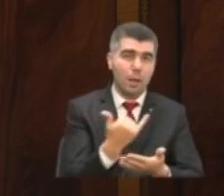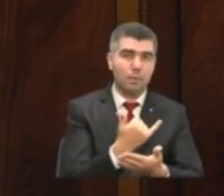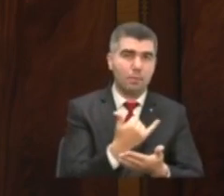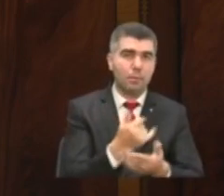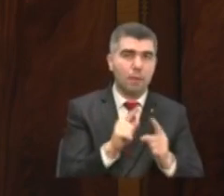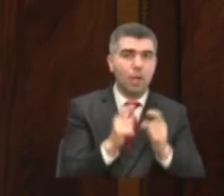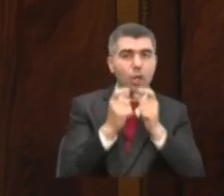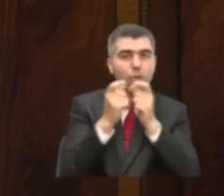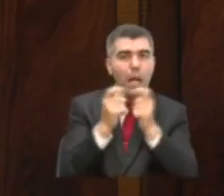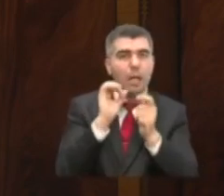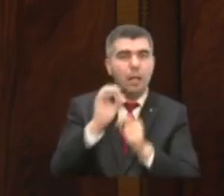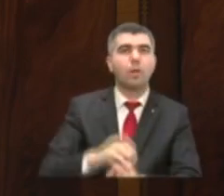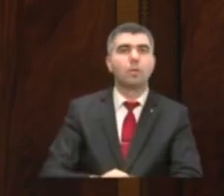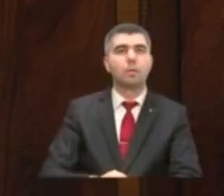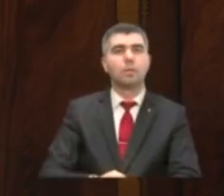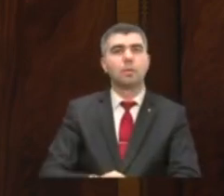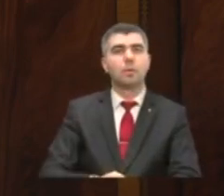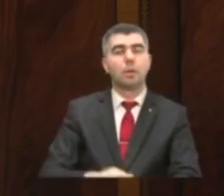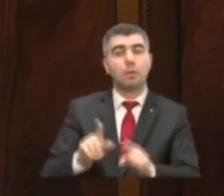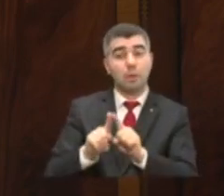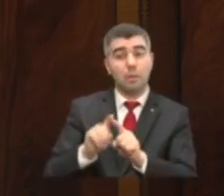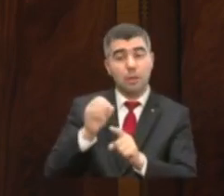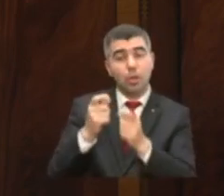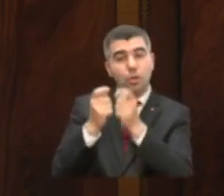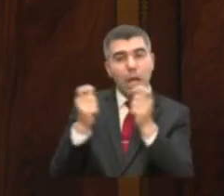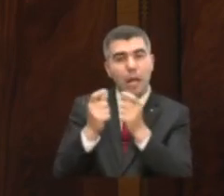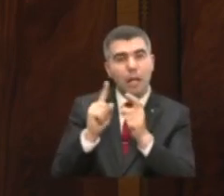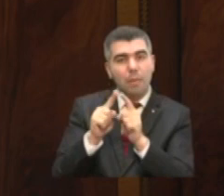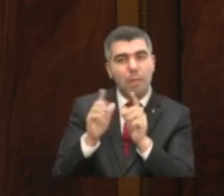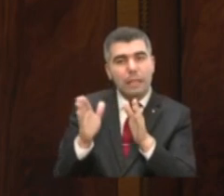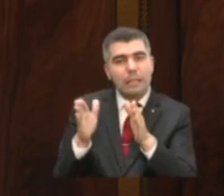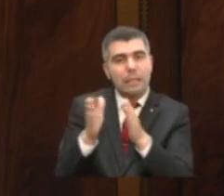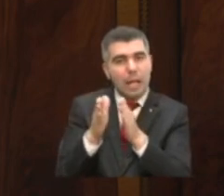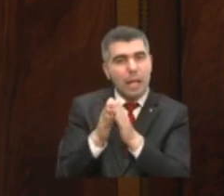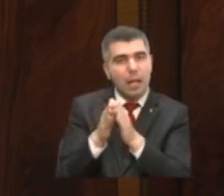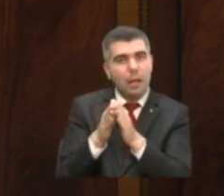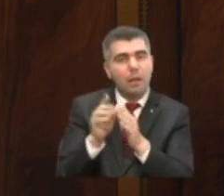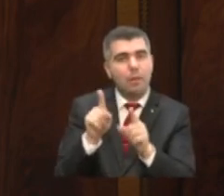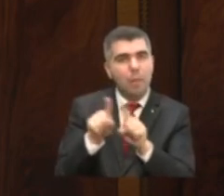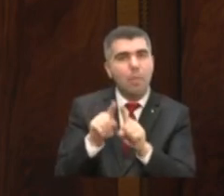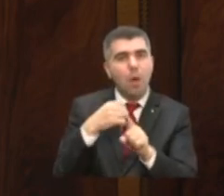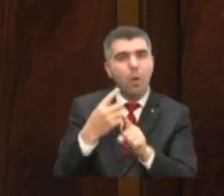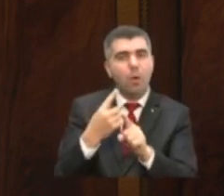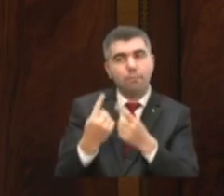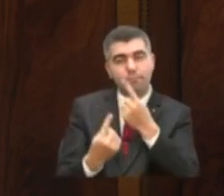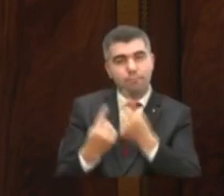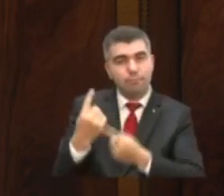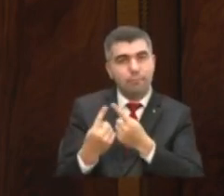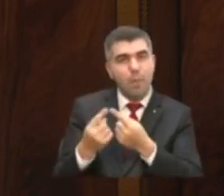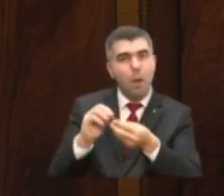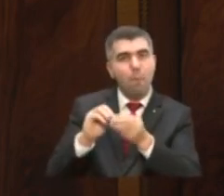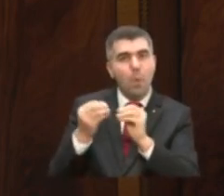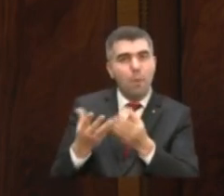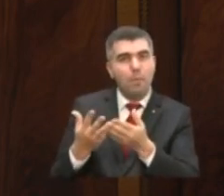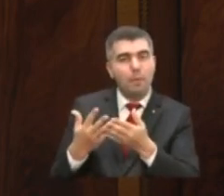والمقاوله الصغيره والمتوسطه، وخاصه الجد جد الصغيره اللي تيقولوا عليها يعني ديال العائلات. العائلات في حاله ما كان مشكل اقتصادي لا